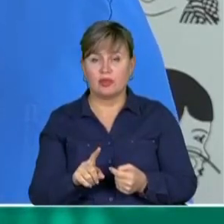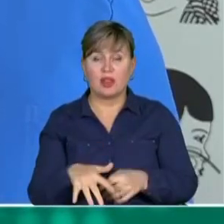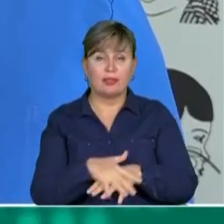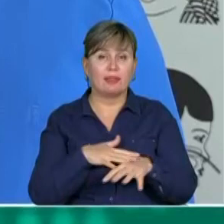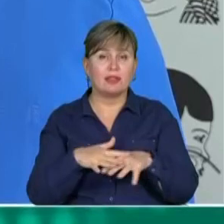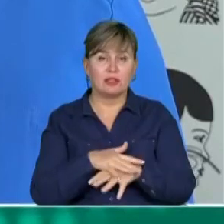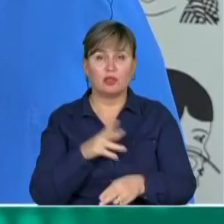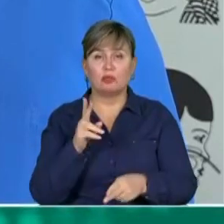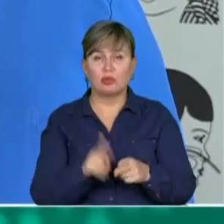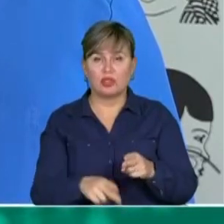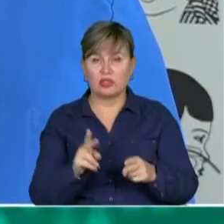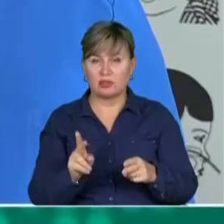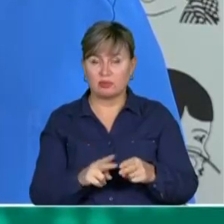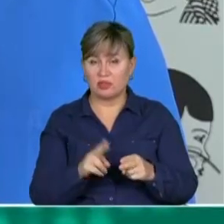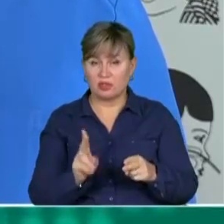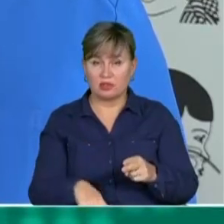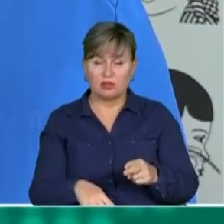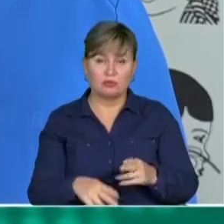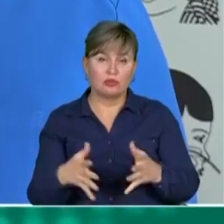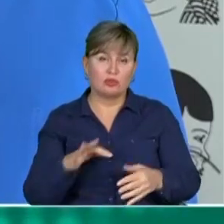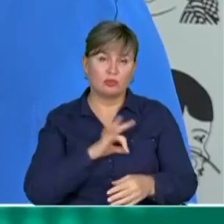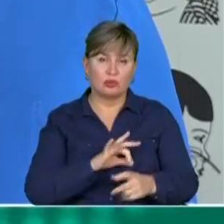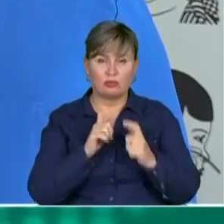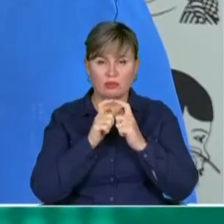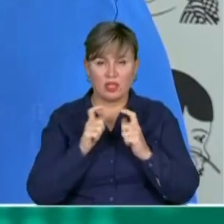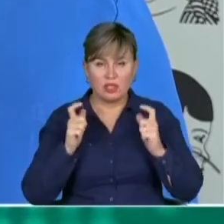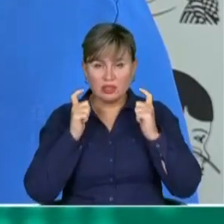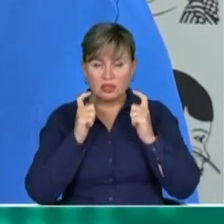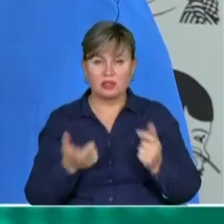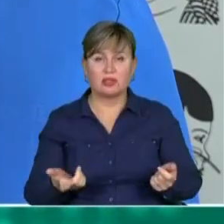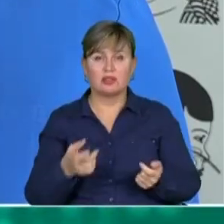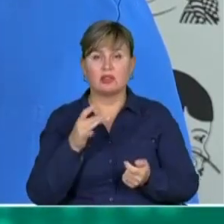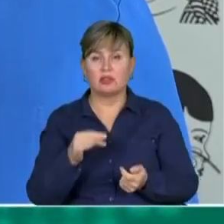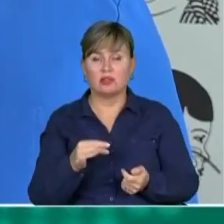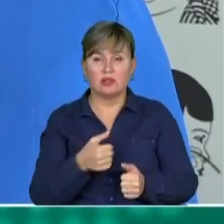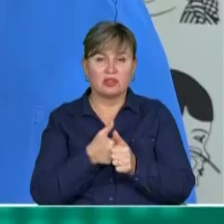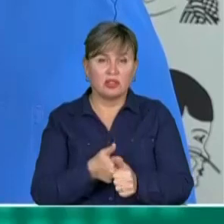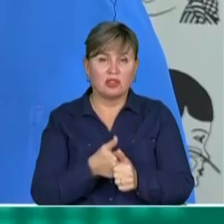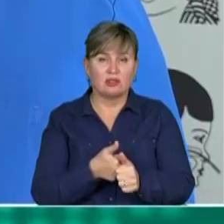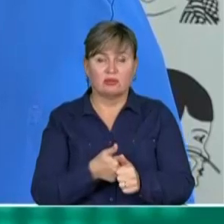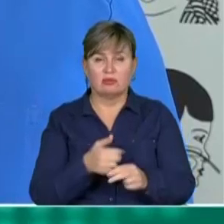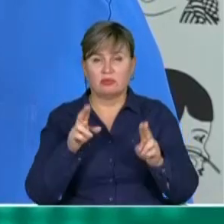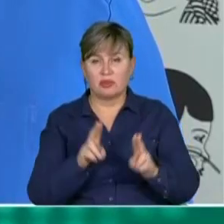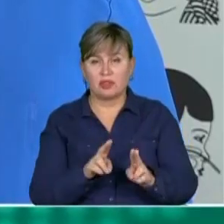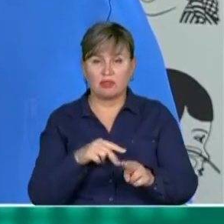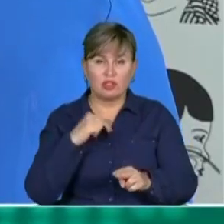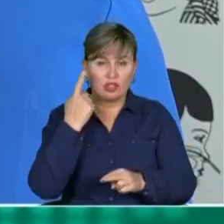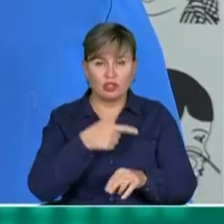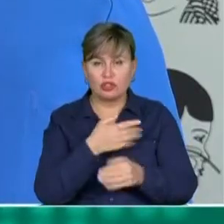население перестало в большей мере использовать маски, следовать правилам личной гигиены. Ну и,